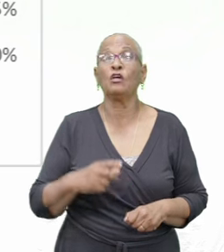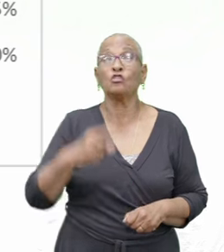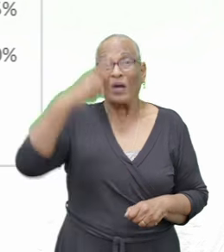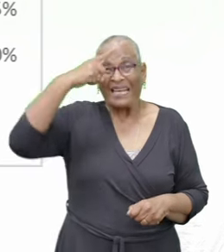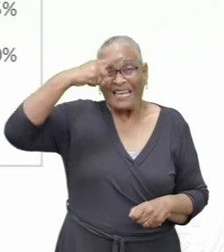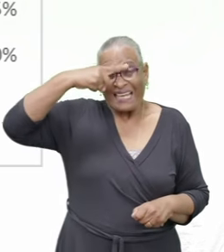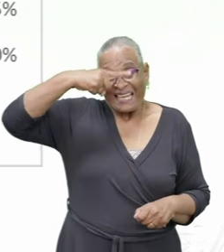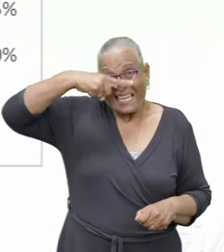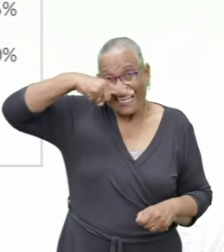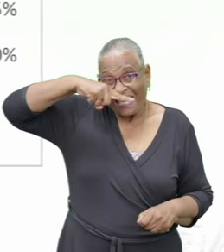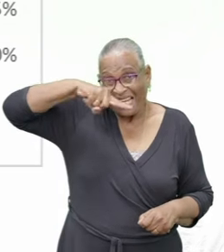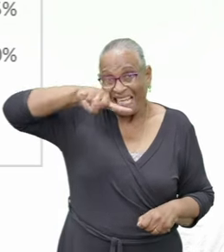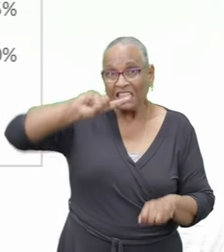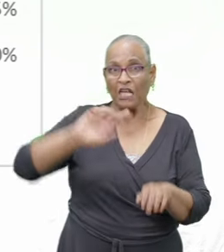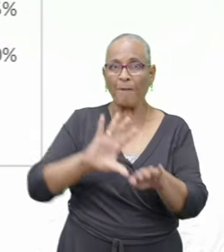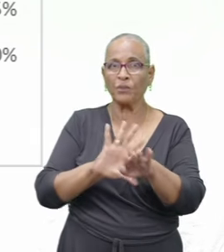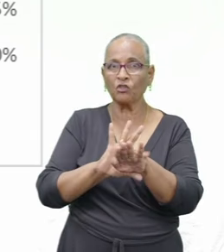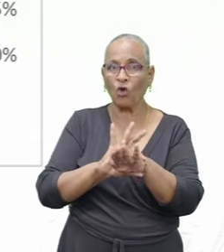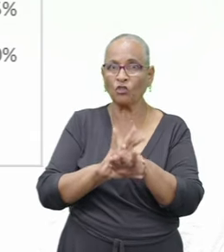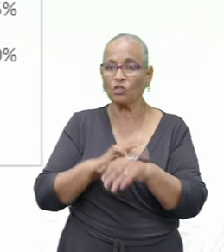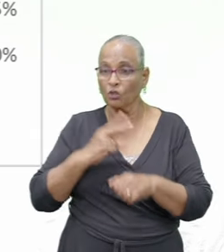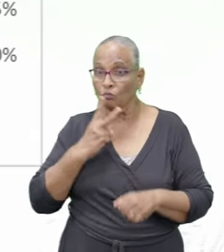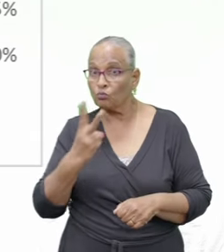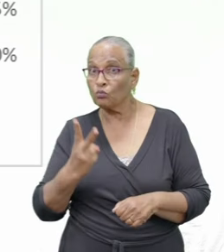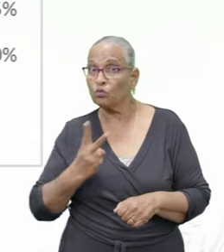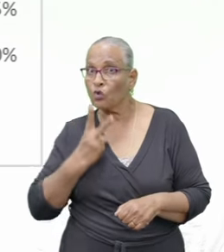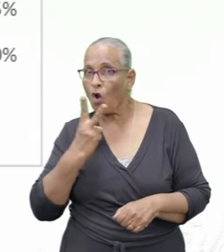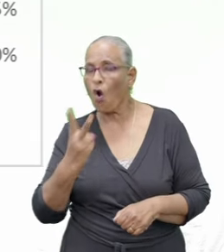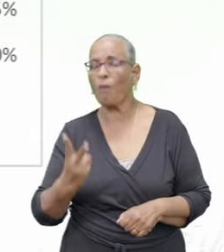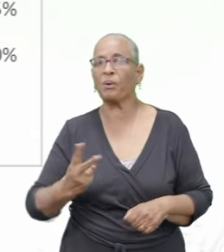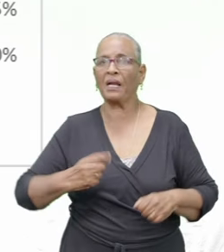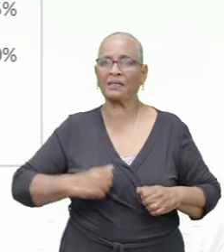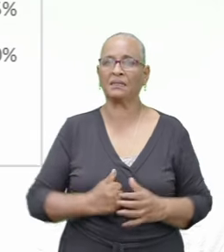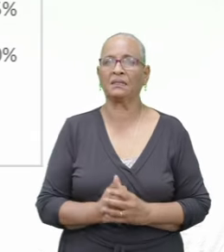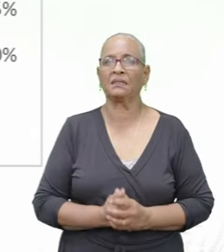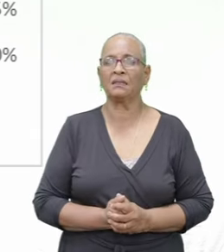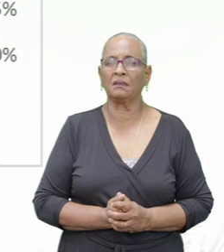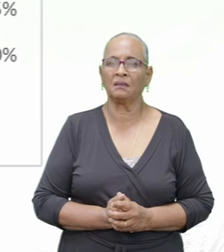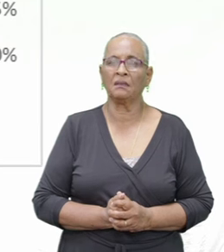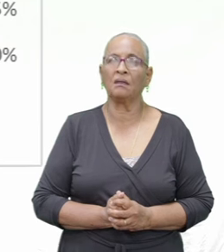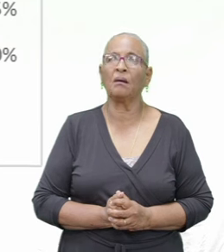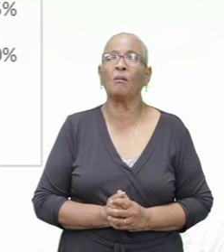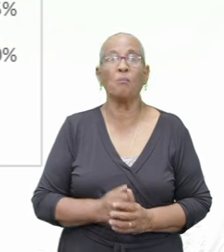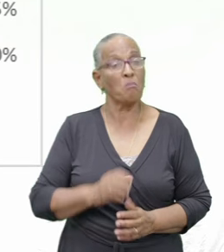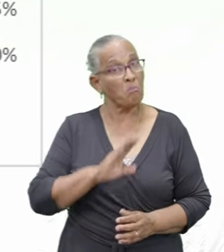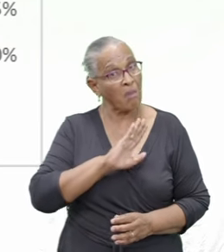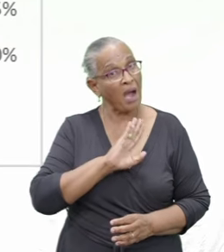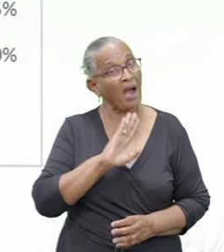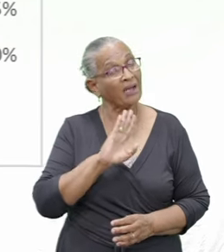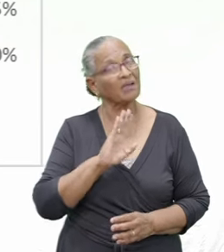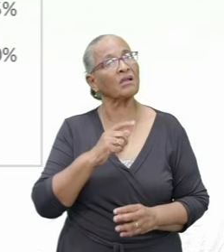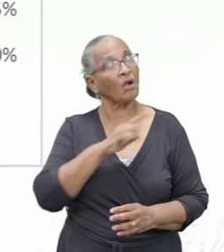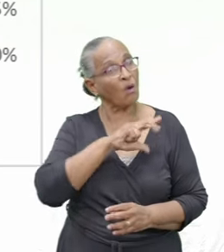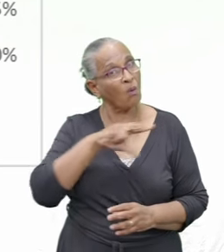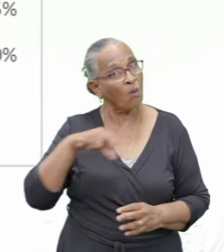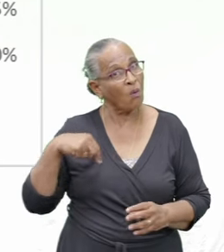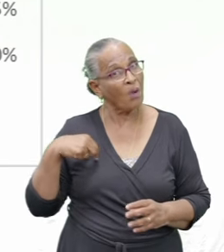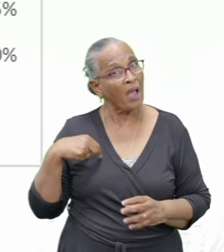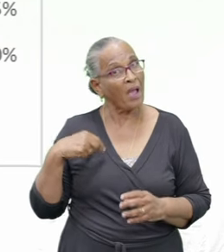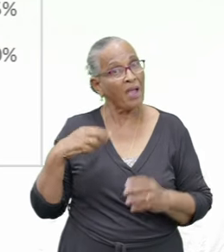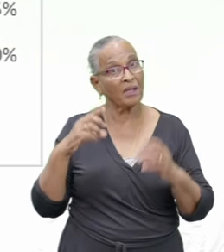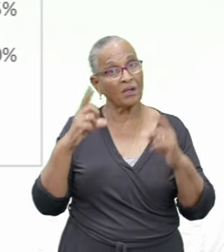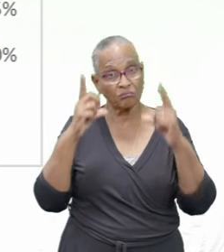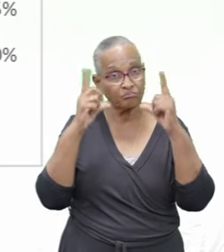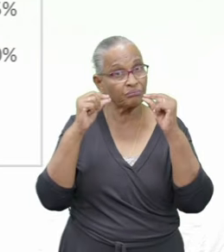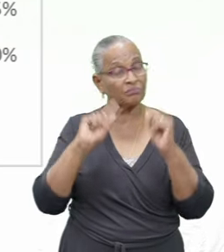bewaken met een goede uitkomst uiteindelijk. Echter moeten wij onze ogen niet sluiten dat van een